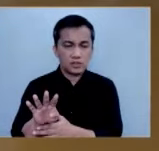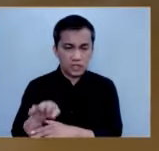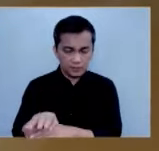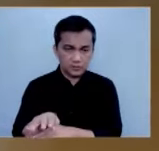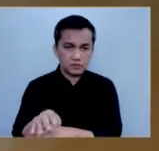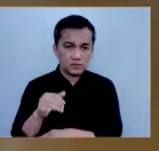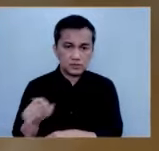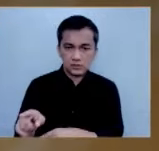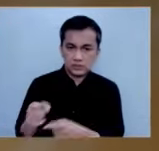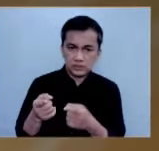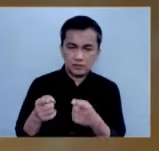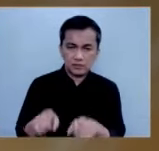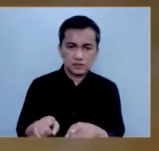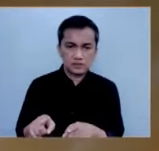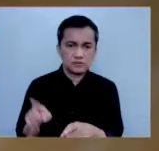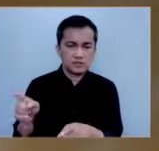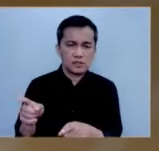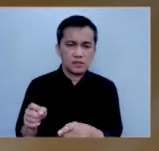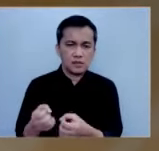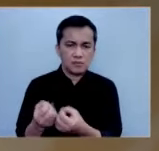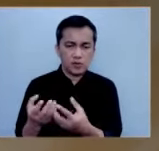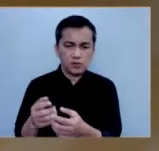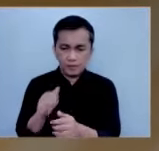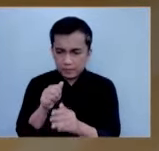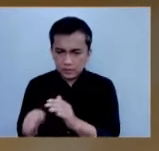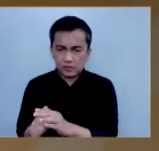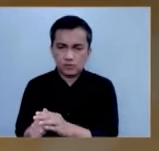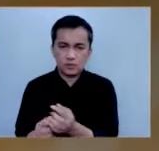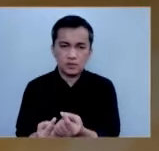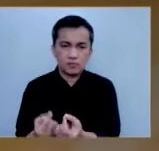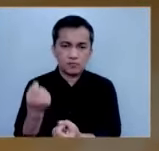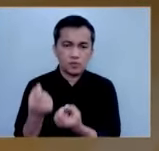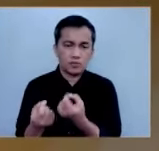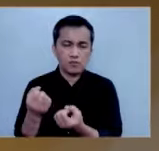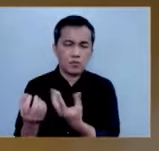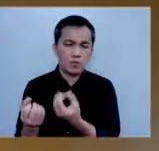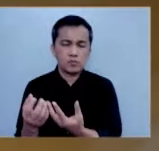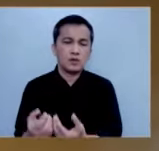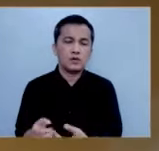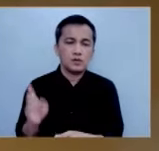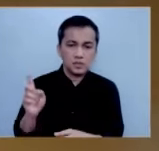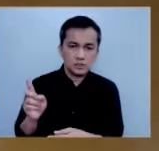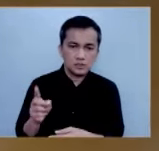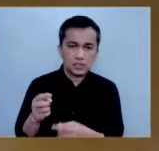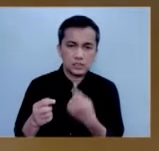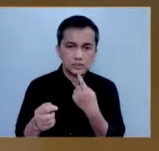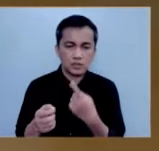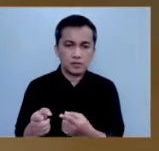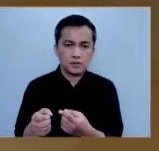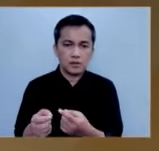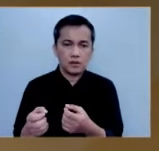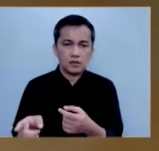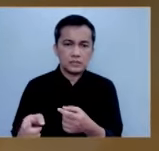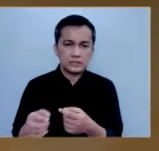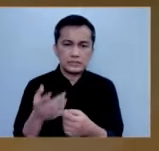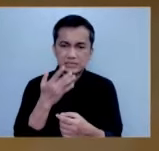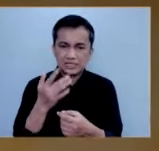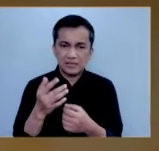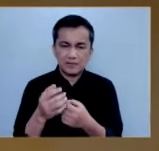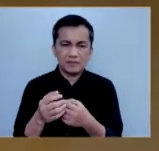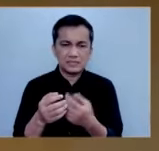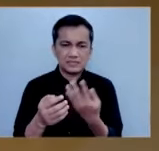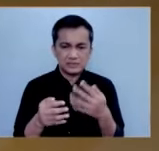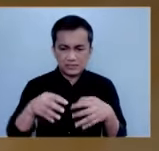sa isang sumabog na bodega ng mga paputok. Basag yung mga salamin, no? Sa lakas ng pagsabog, nabasag ang mga salamin ng mga kalapit